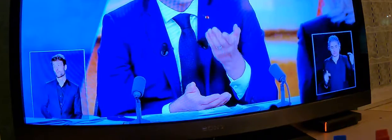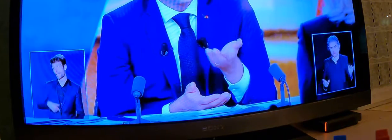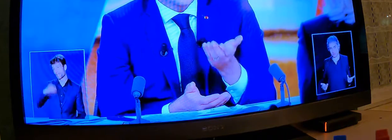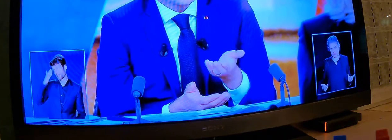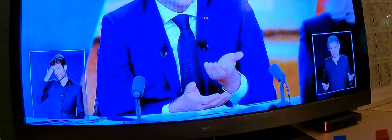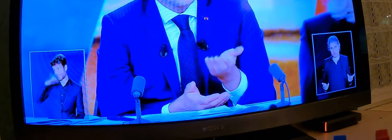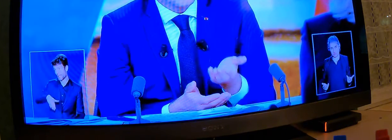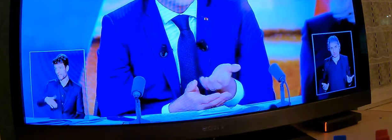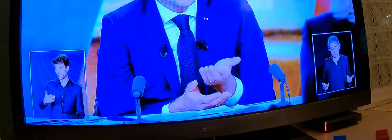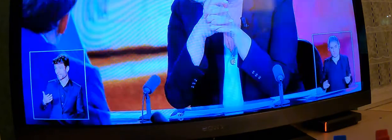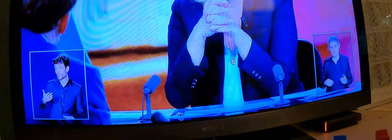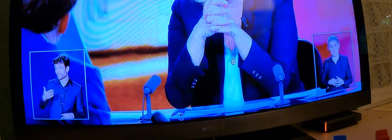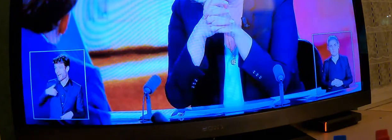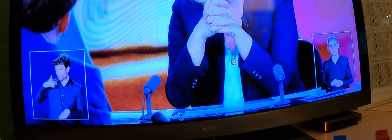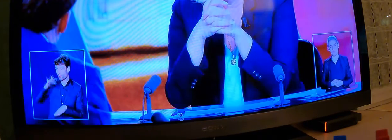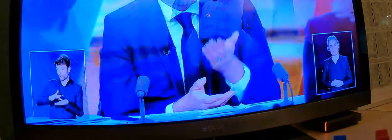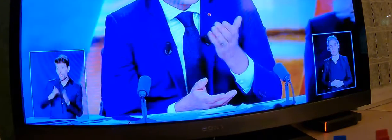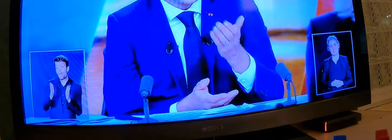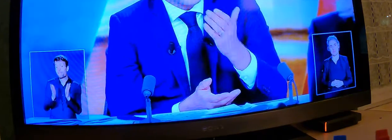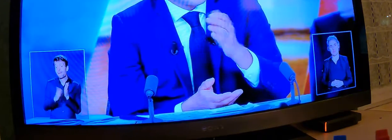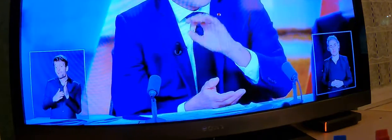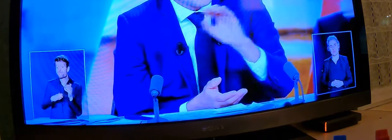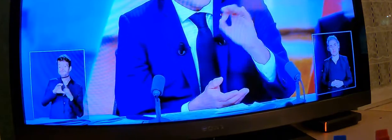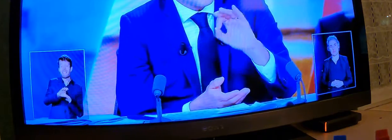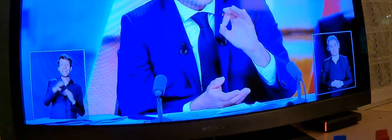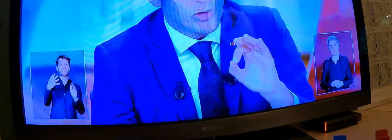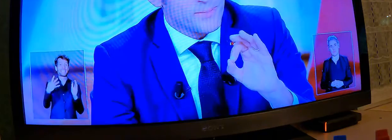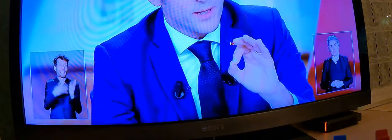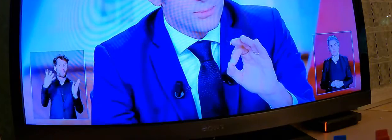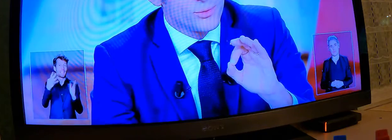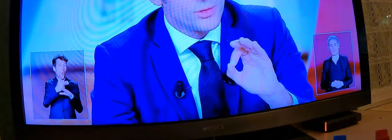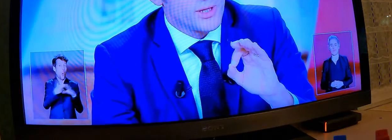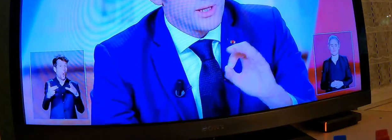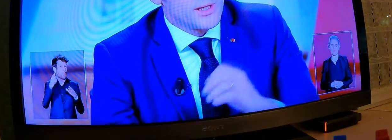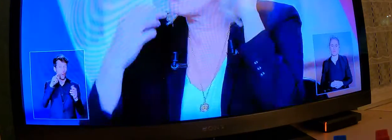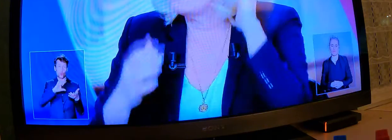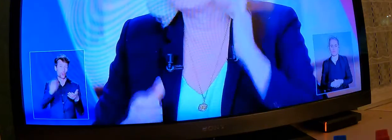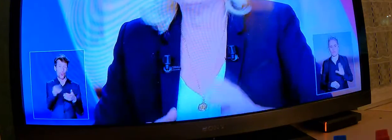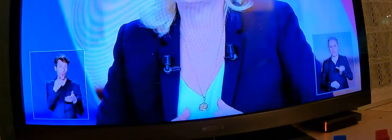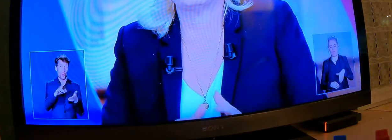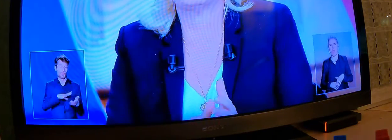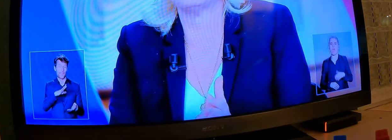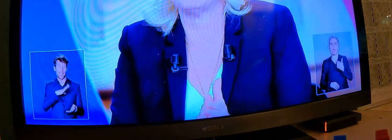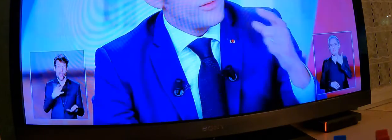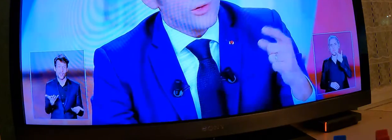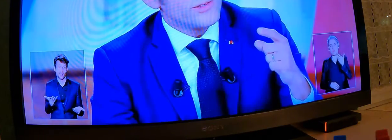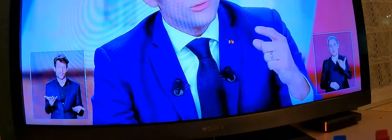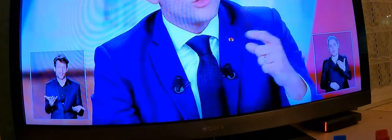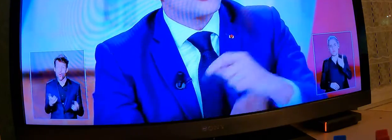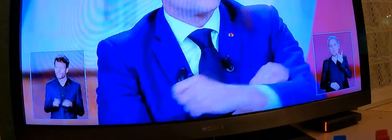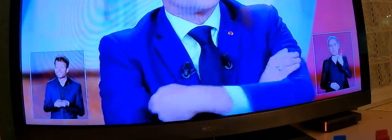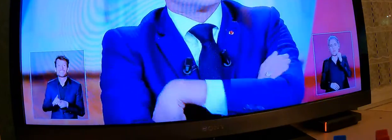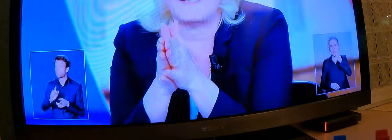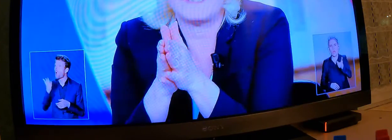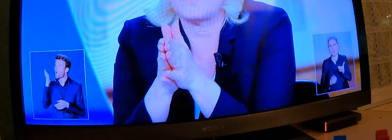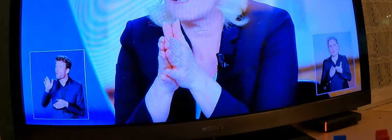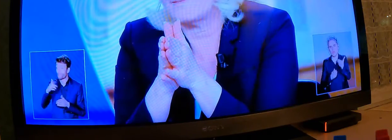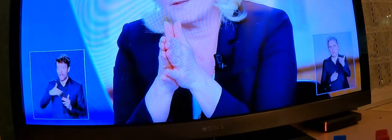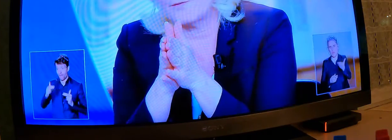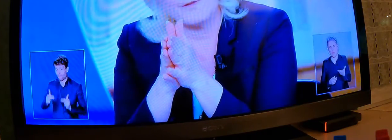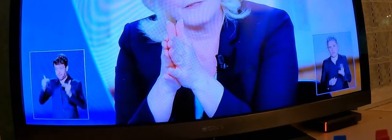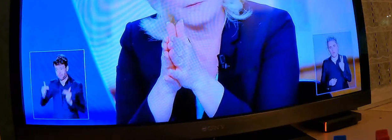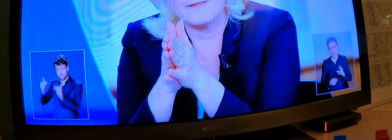le même. J'ai accordé une prime de 4000 euros à tous les professeurs qui sont en rappel. Oui, d'accord, mais ça veut dire que demain, vous allez déterminer ce que vous souhaitez, et